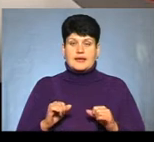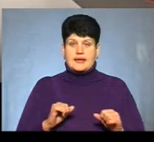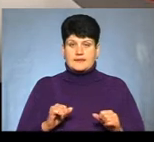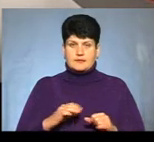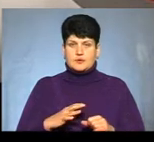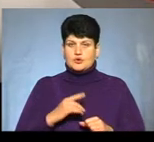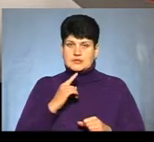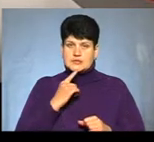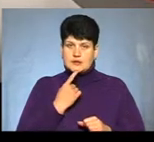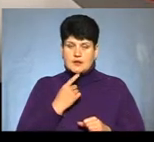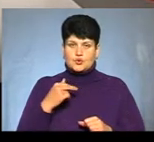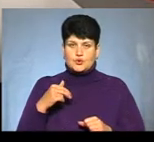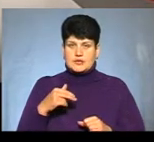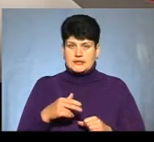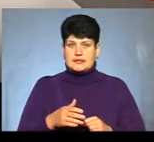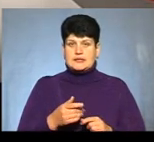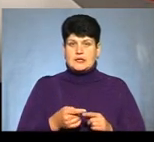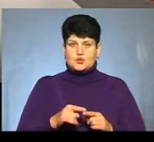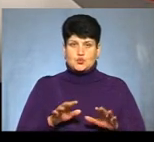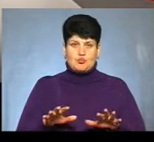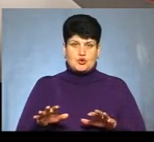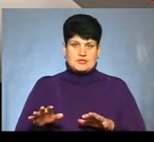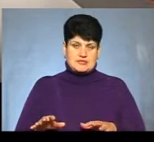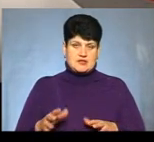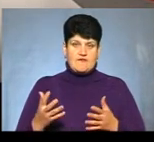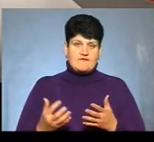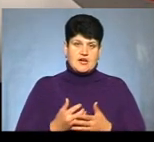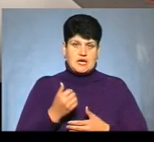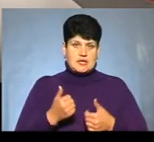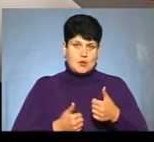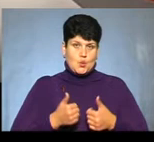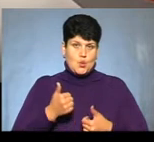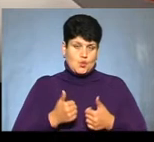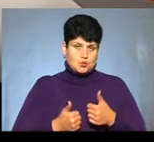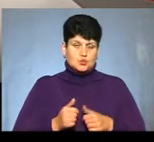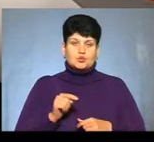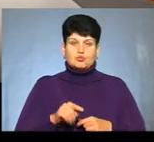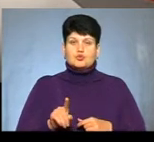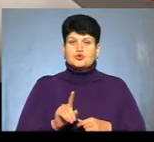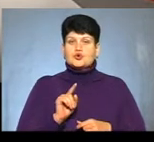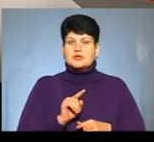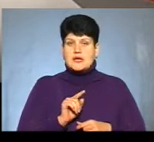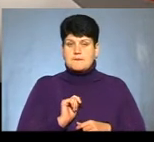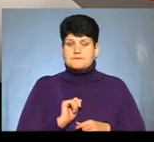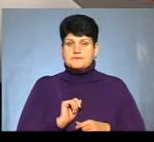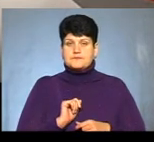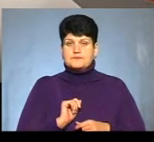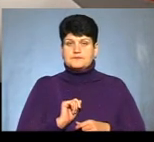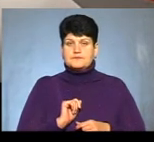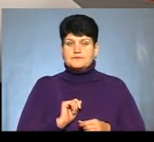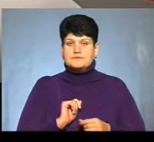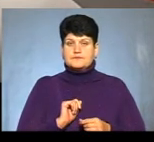керівник, мені було дуже складно йти на цю посаду, ну, виграти конкурс. Тому що там, знаєте,